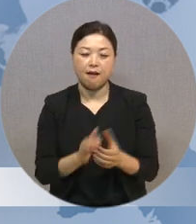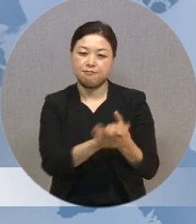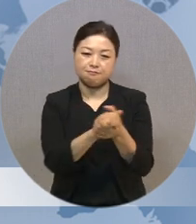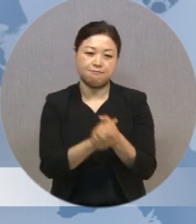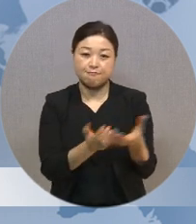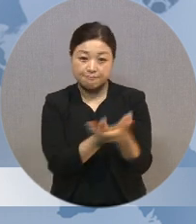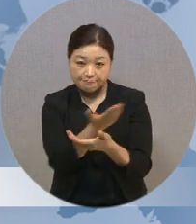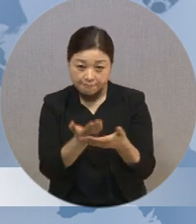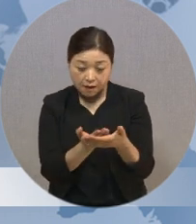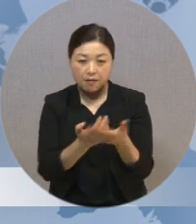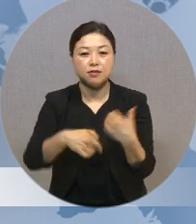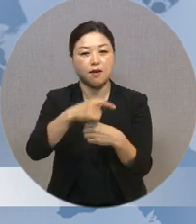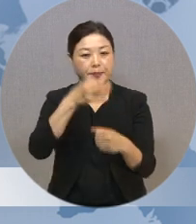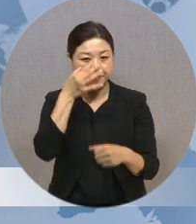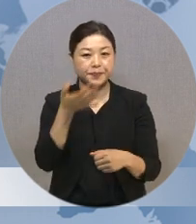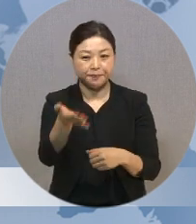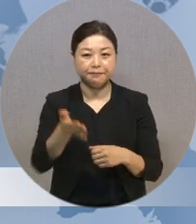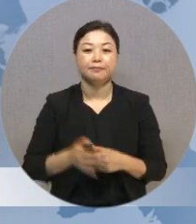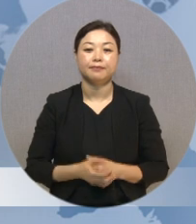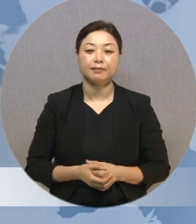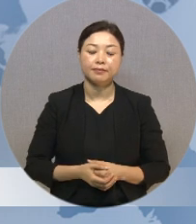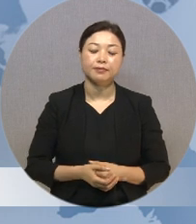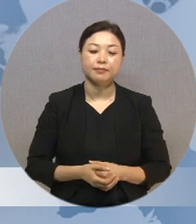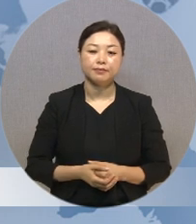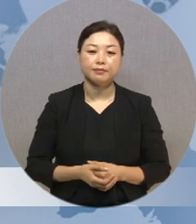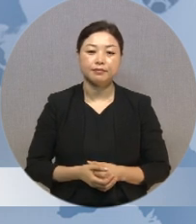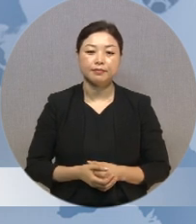갔던 현장을 정은선 기자가 전해드립니다.